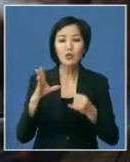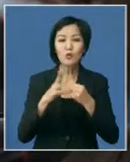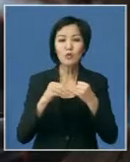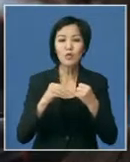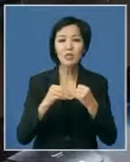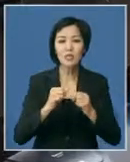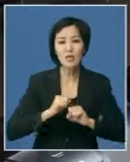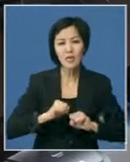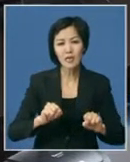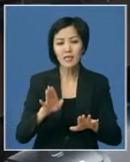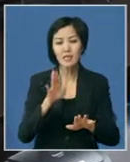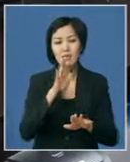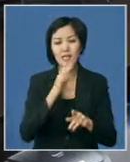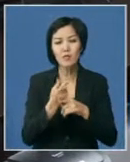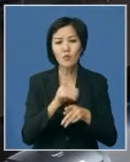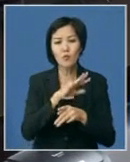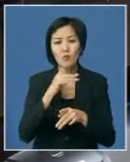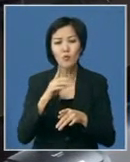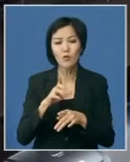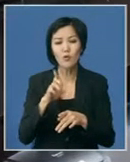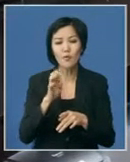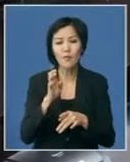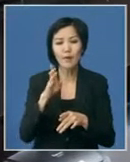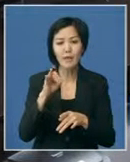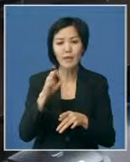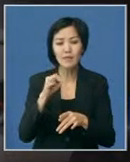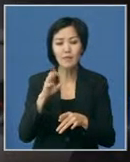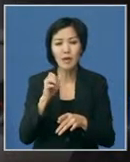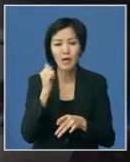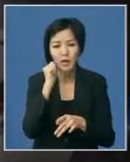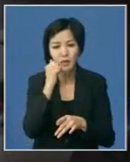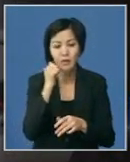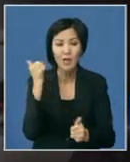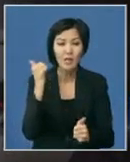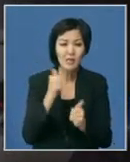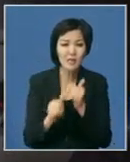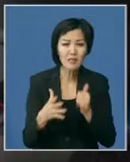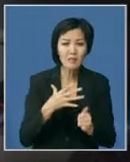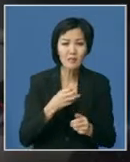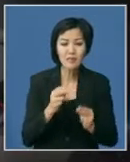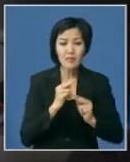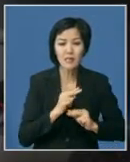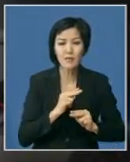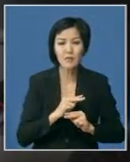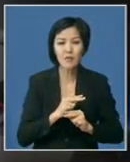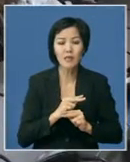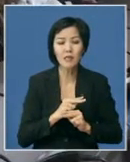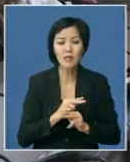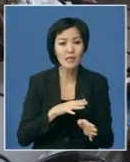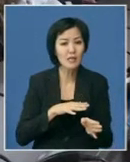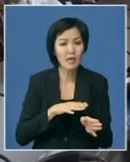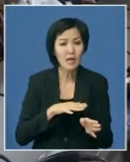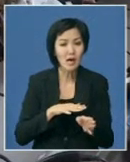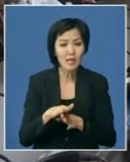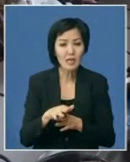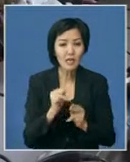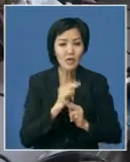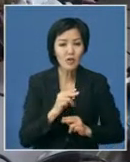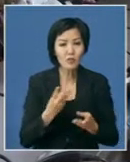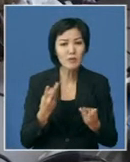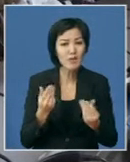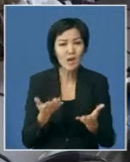қыздар ашықпаған. Бәтима Есполатқызы соның бірі. Ол тынымсыз еңбек еткен, бірақ тындырған ісіне ақы сұрап, атақ дәметпеген.